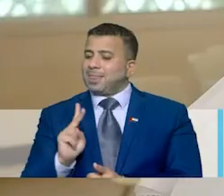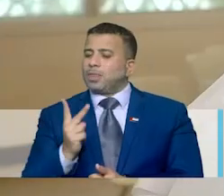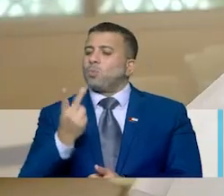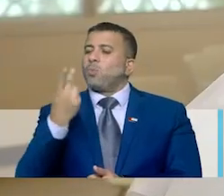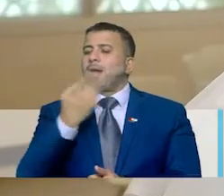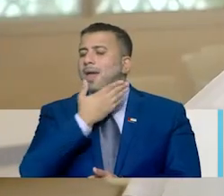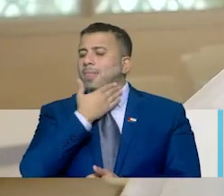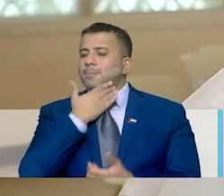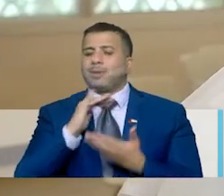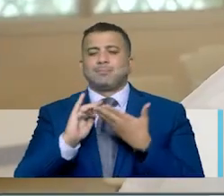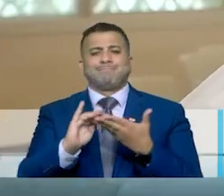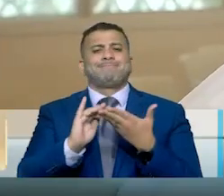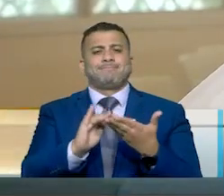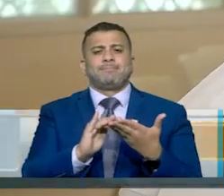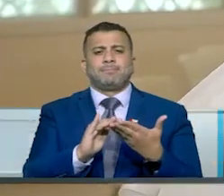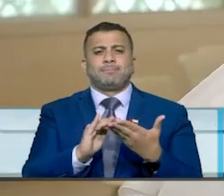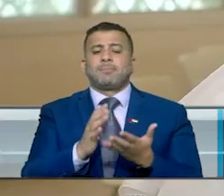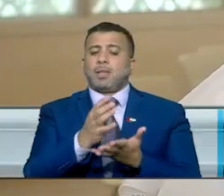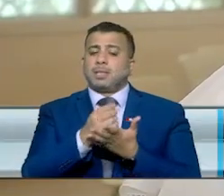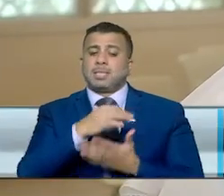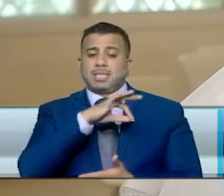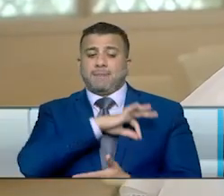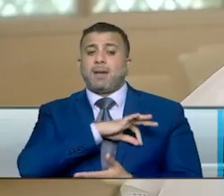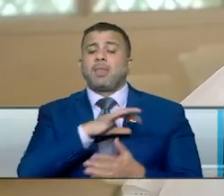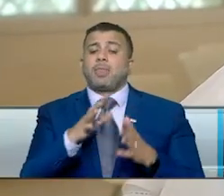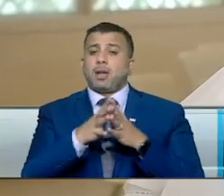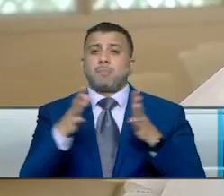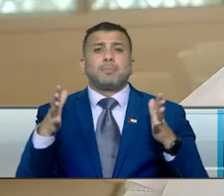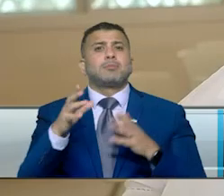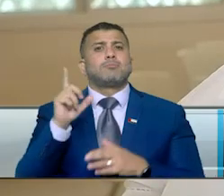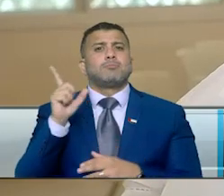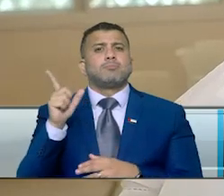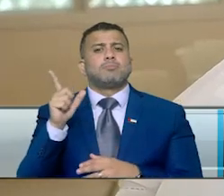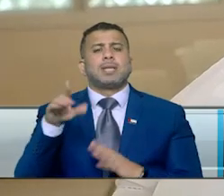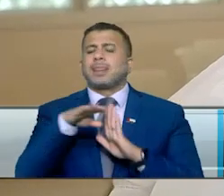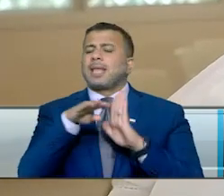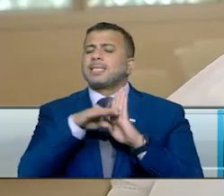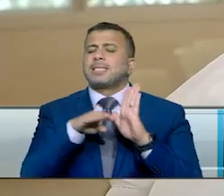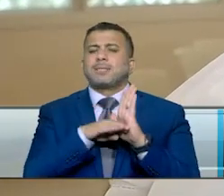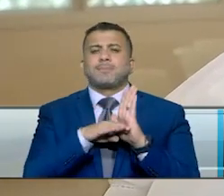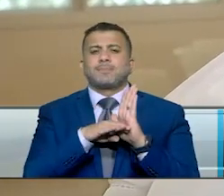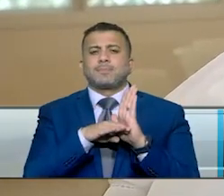طبعا استفدنا استفادة كبيرة فيما يخص اللي هو تنظيم